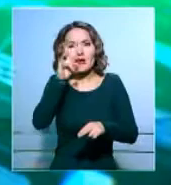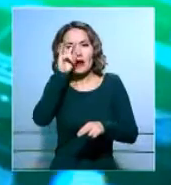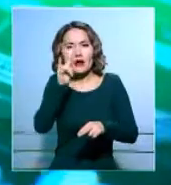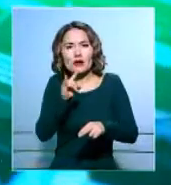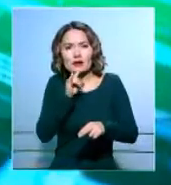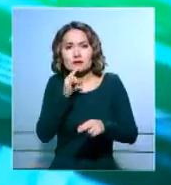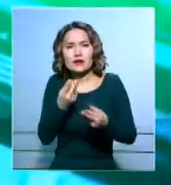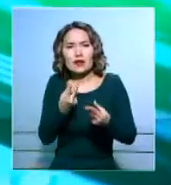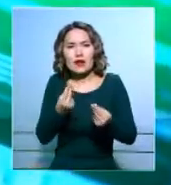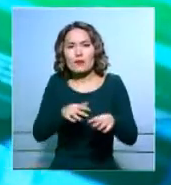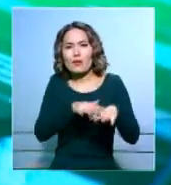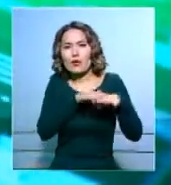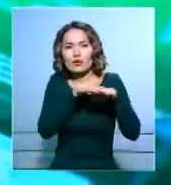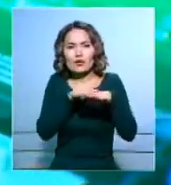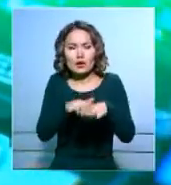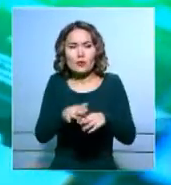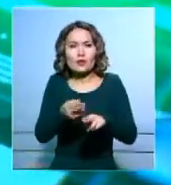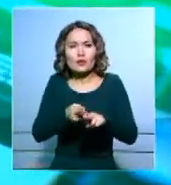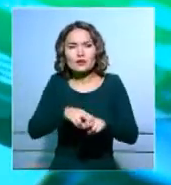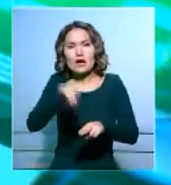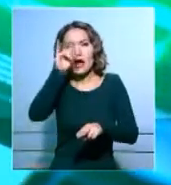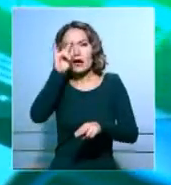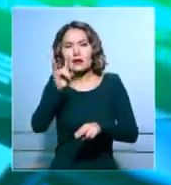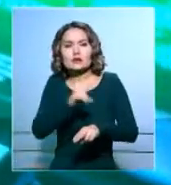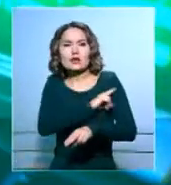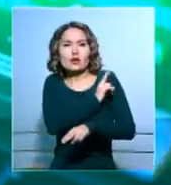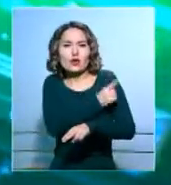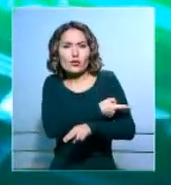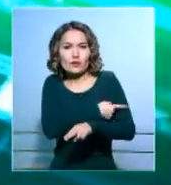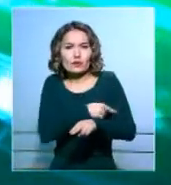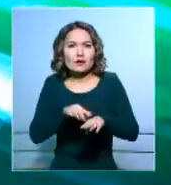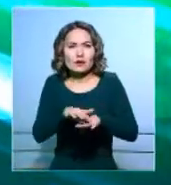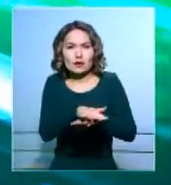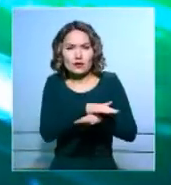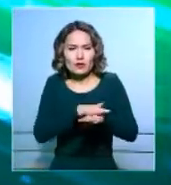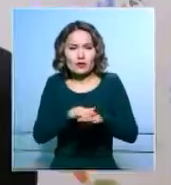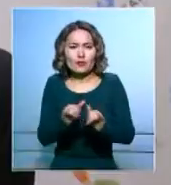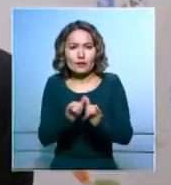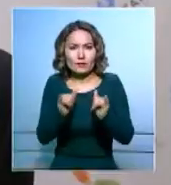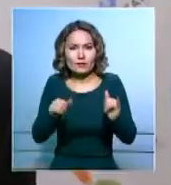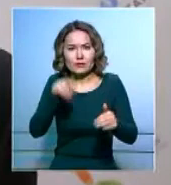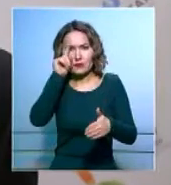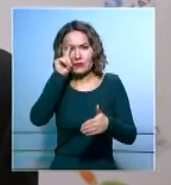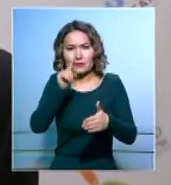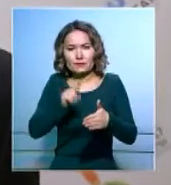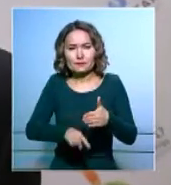сияқты көптеген өзгерістері ұйымға мүше бірқатар елдерде қолдау тауып жатыр.